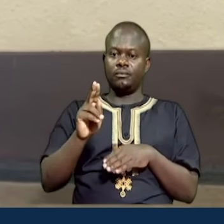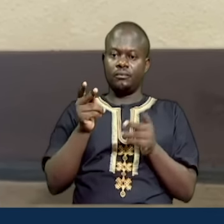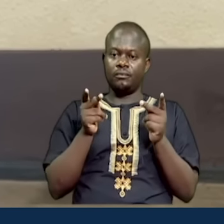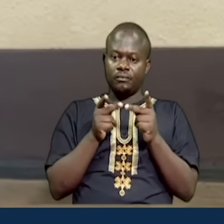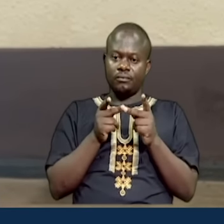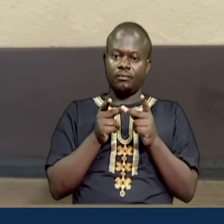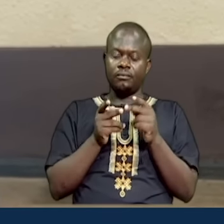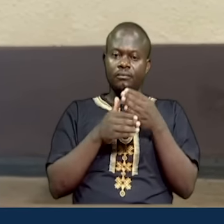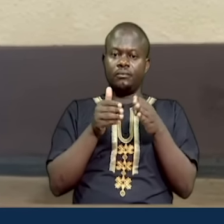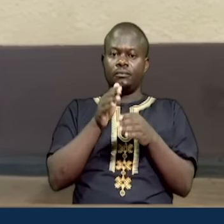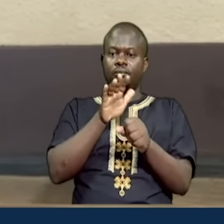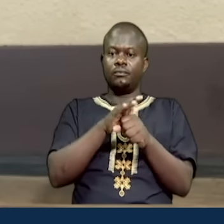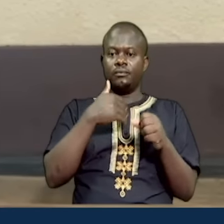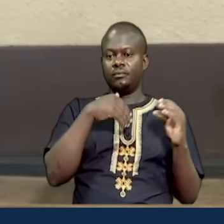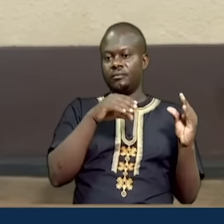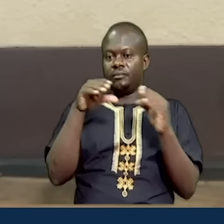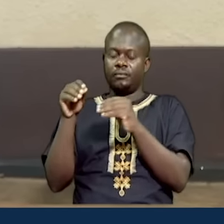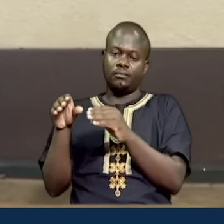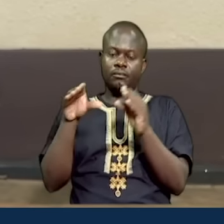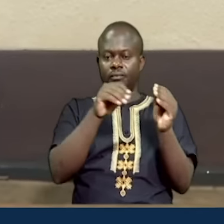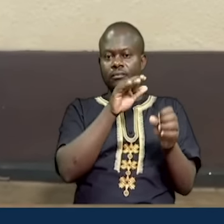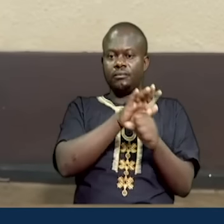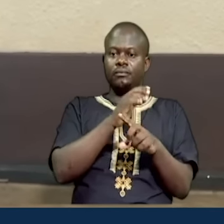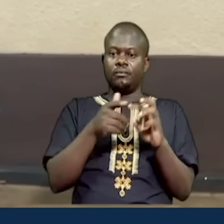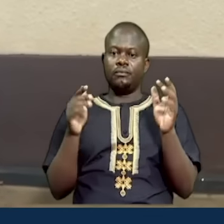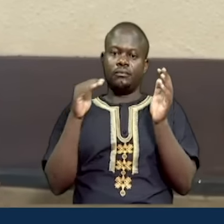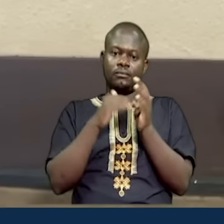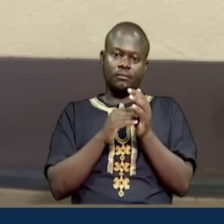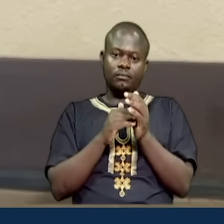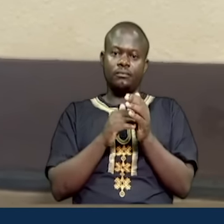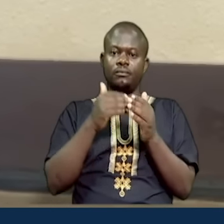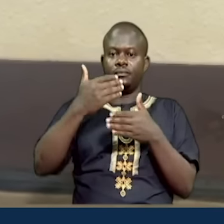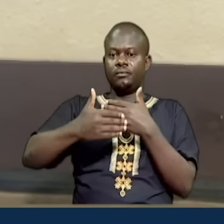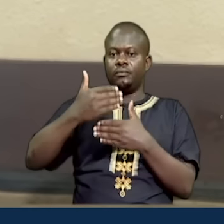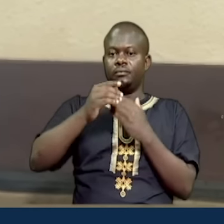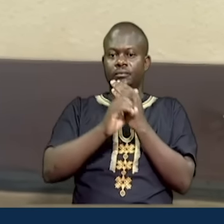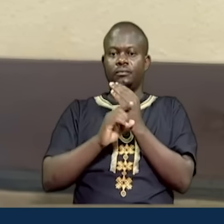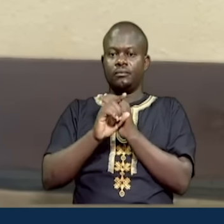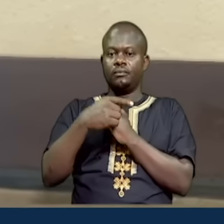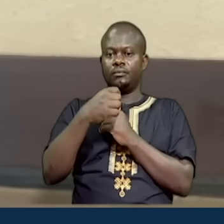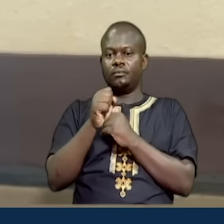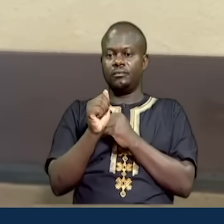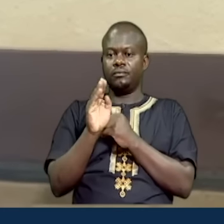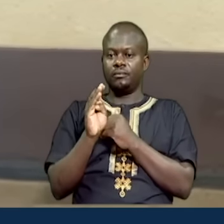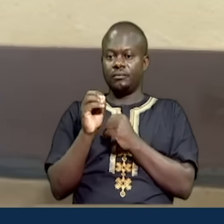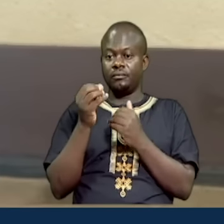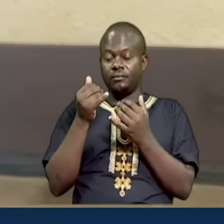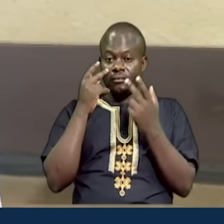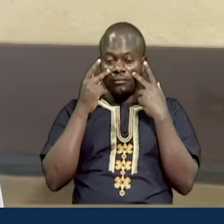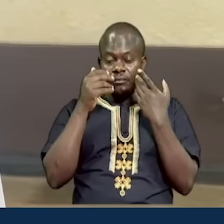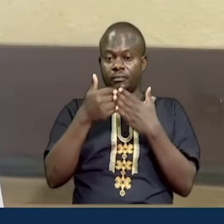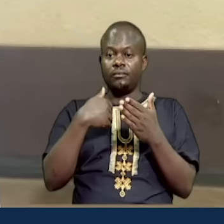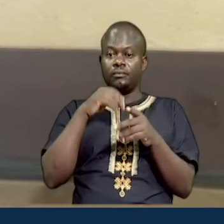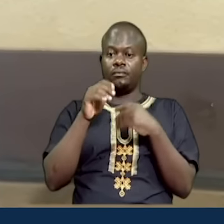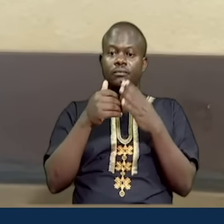hari guturwa cyane, dufite abimukira benshi ndetse tunahanye imbibi n'akarere ka Gasabo, aho usanga dufite n'abaturage